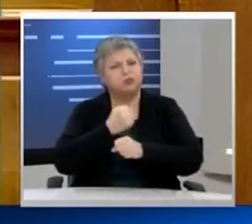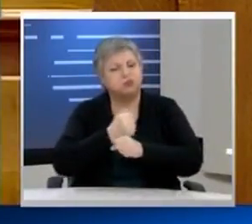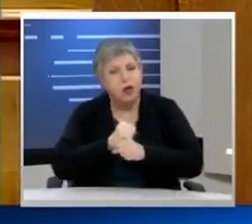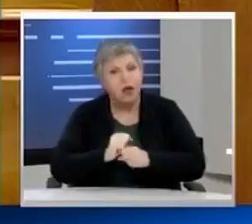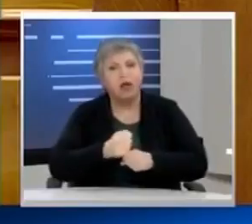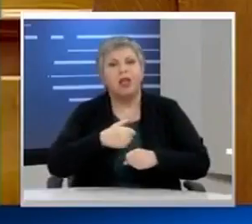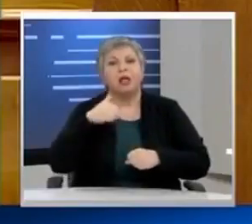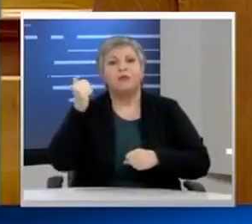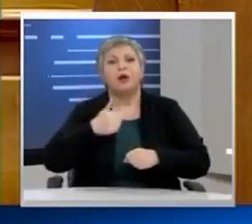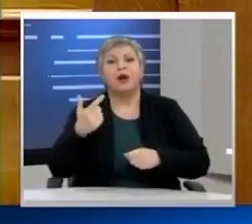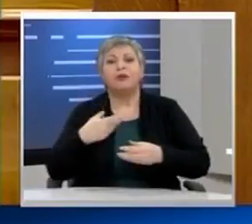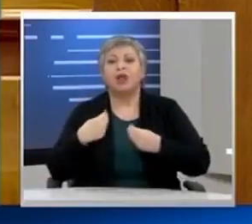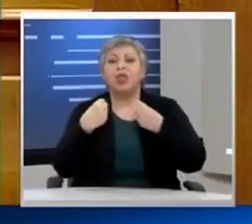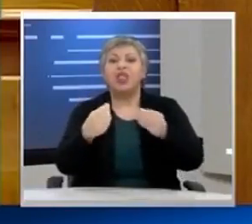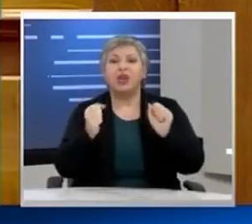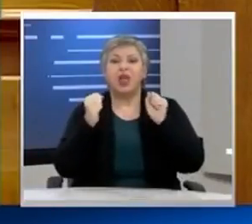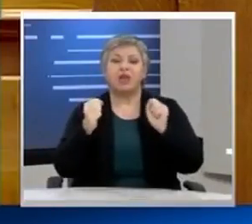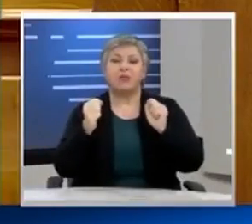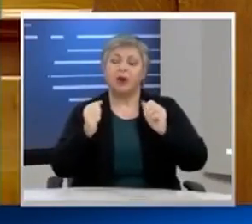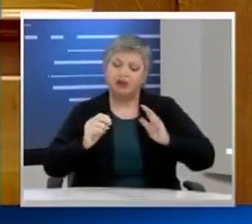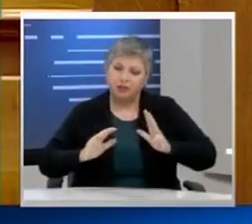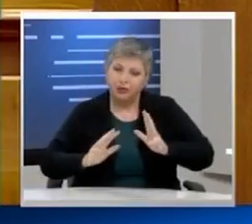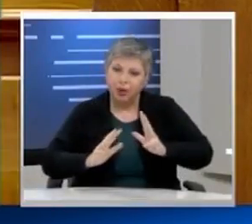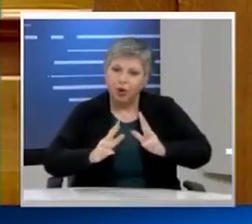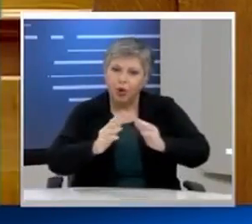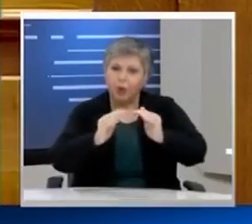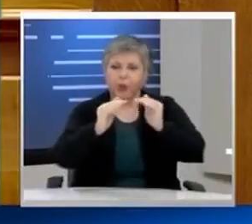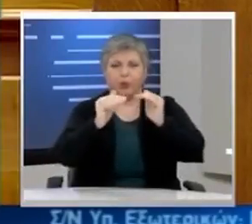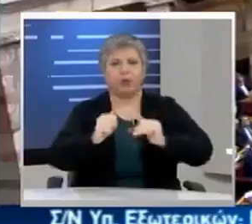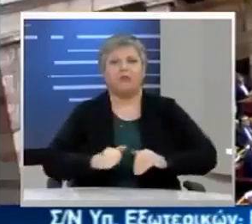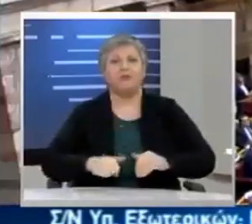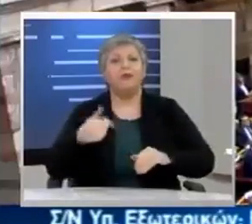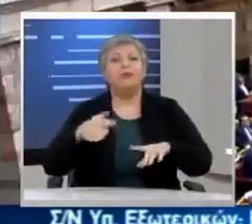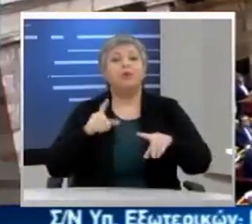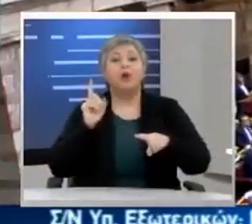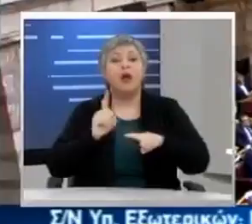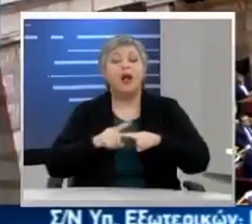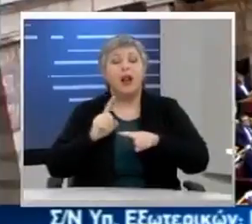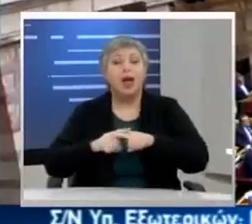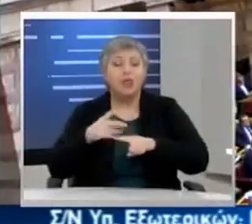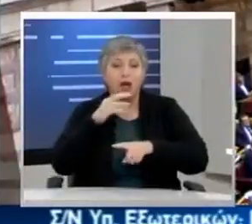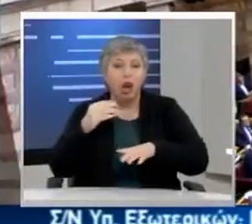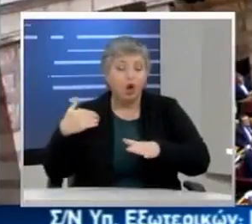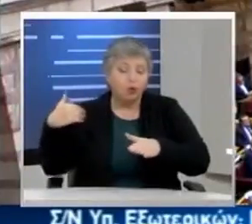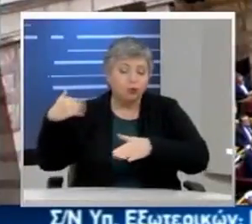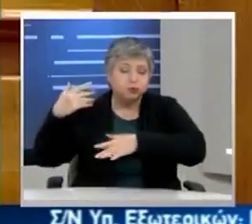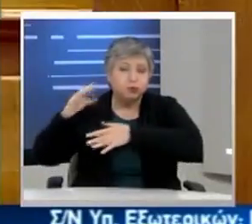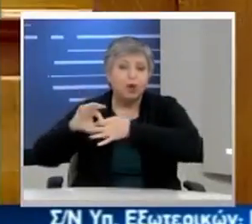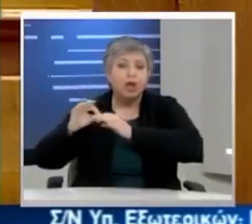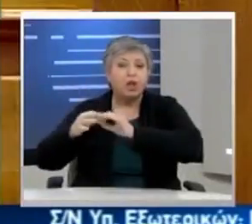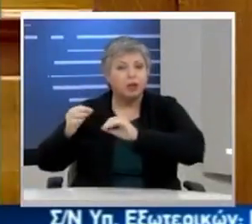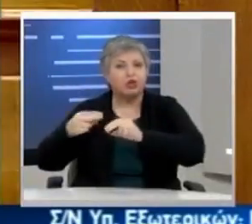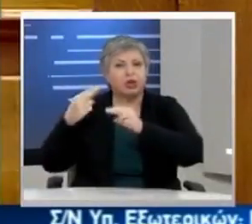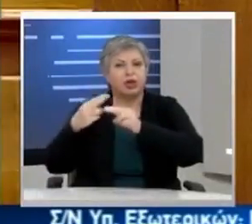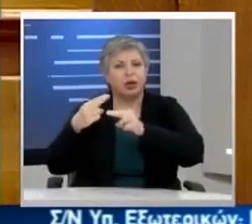«Если мы сделаем этот шаг, история защитит Грецию, потому что Греция рисковала, сражалась и теперь стала гарантом стабильности и общего роста